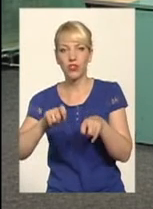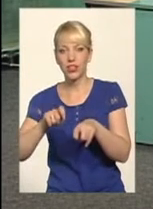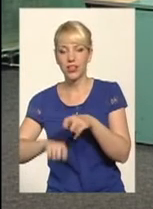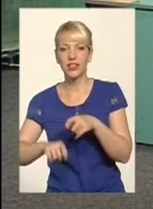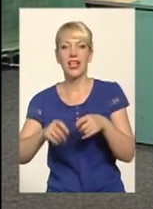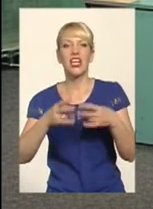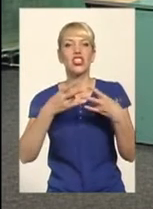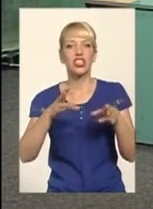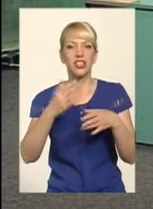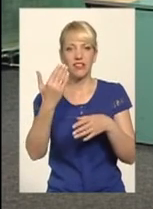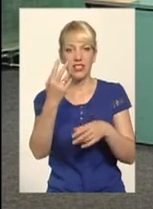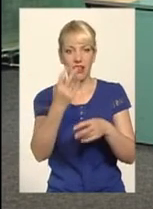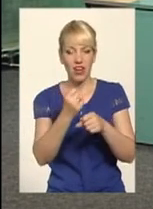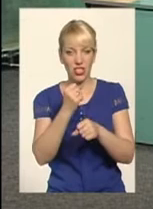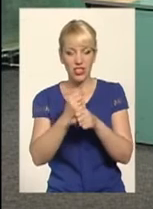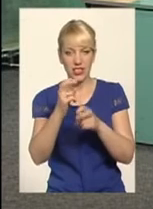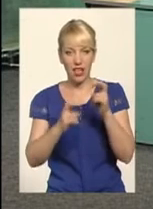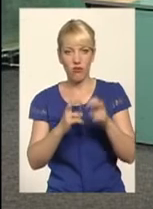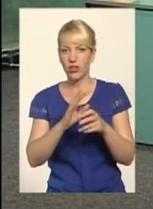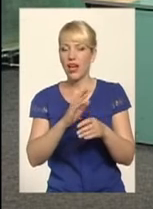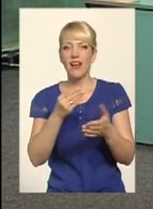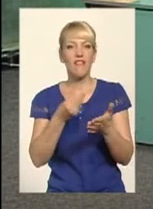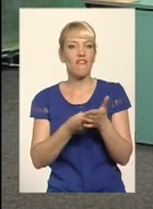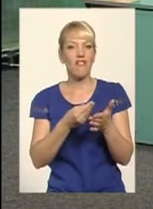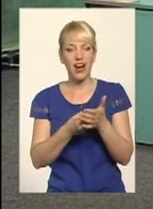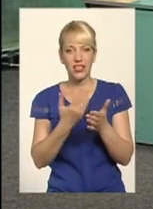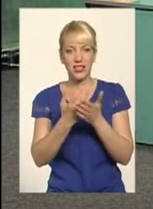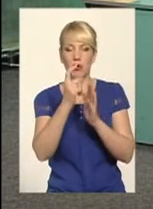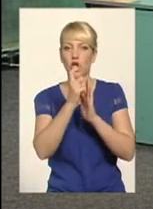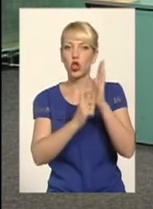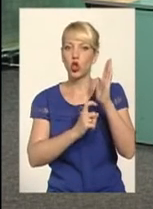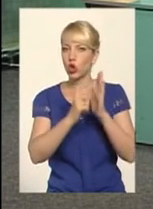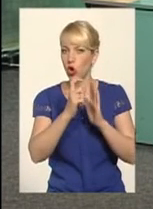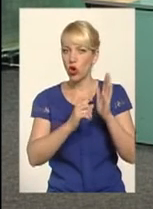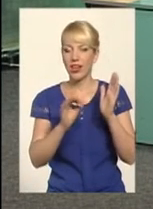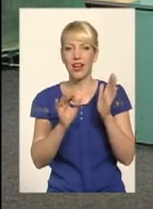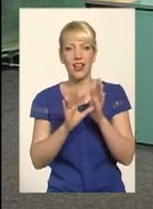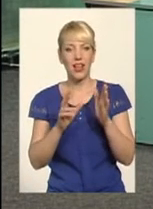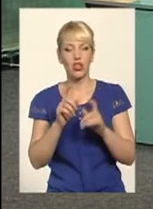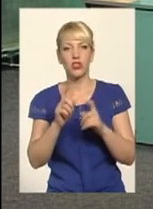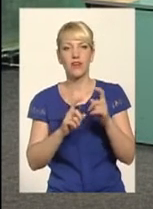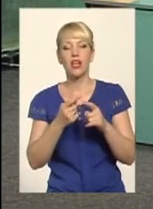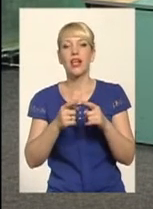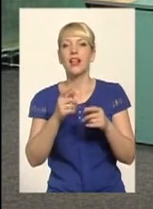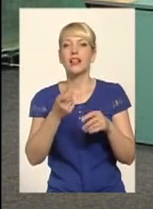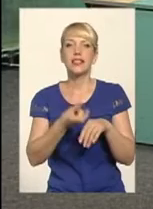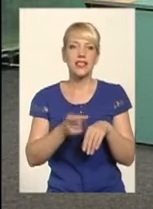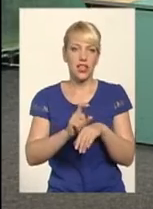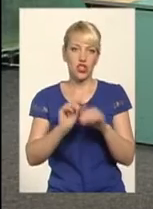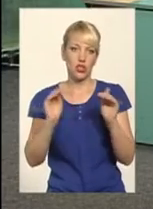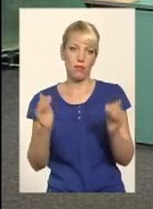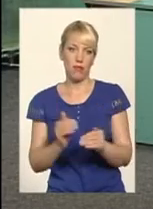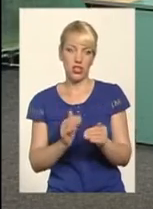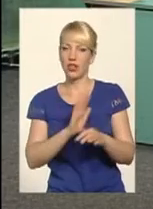І вартість буде не 5-6 тисяч. Електрозварювальника, токаря і оператора машинодіяння значно менше. Я вам дуже